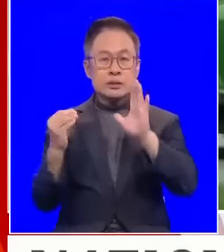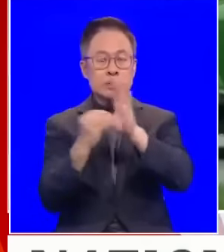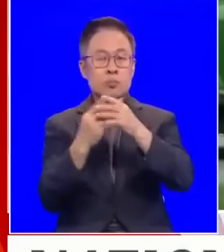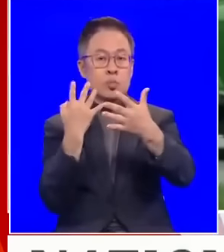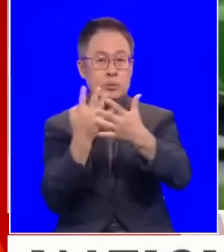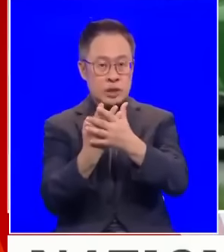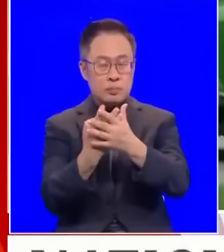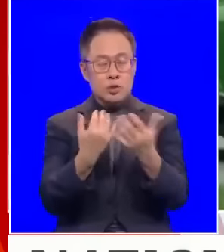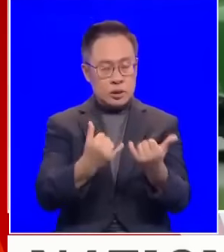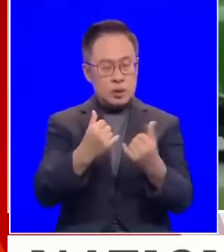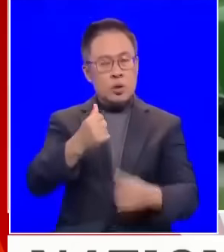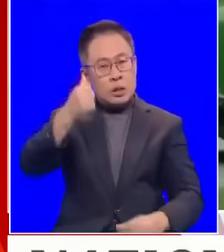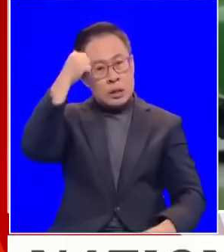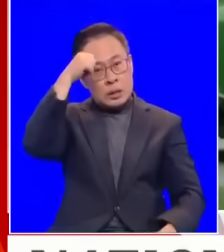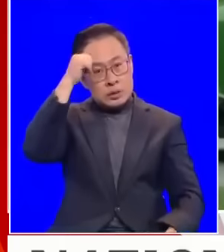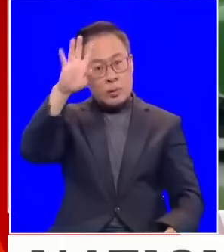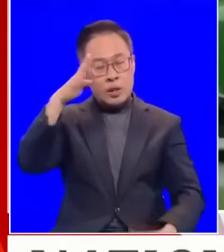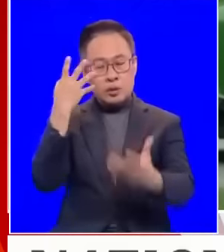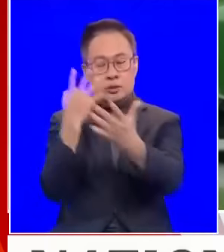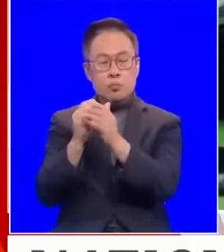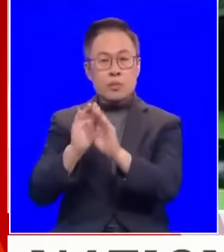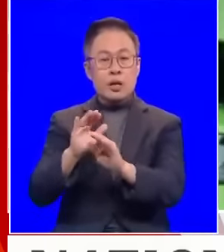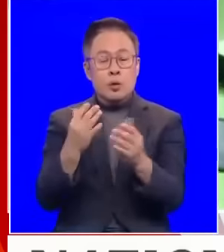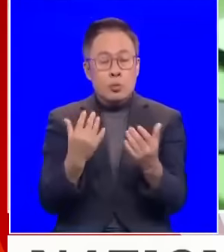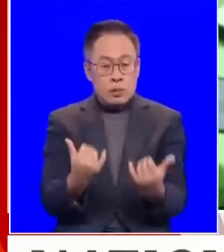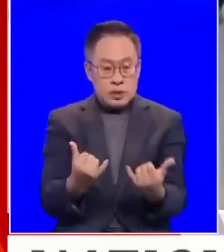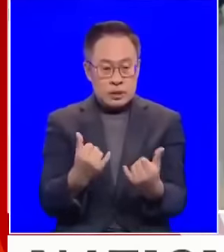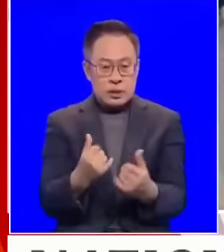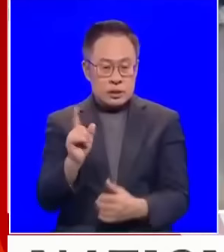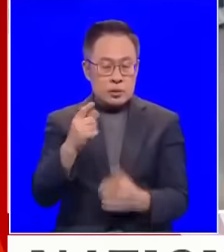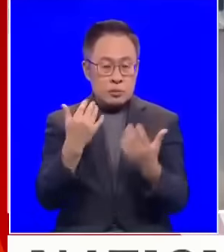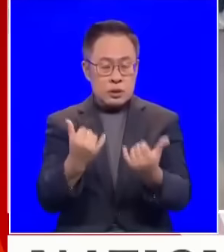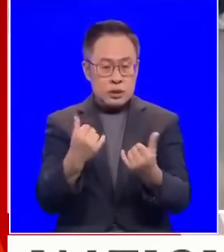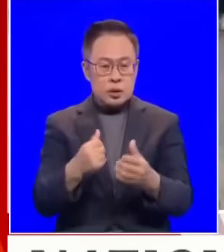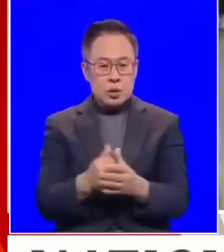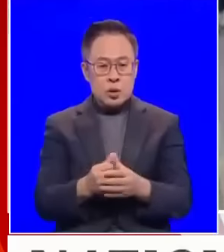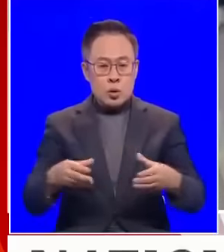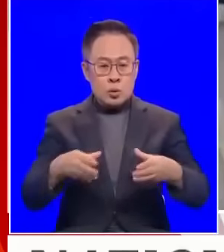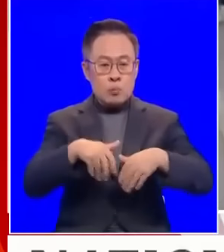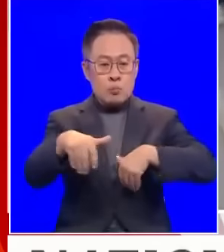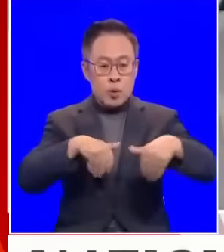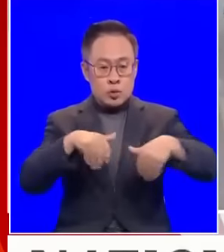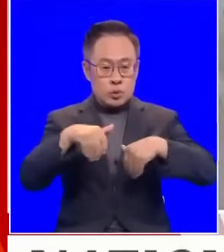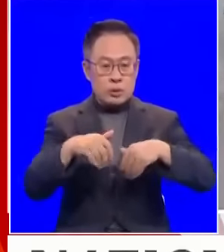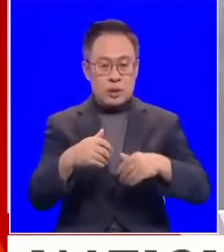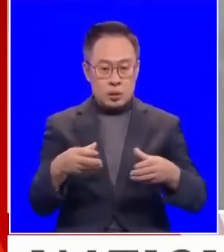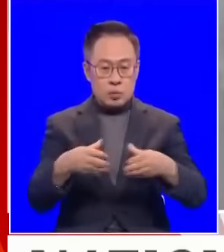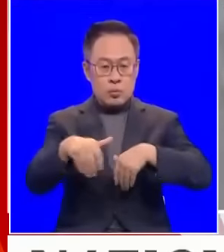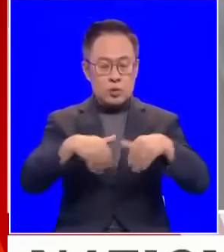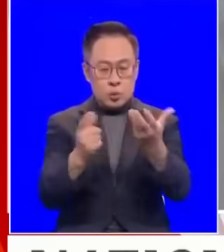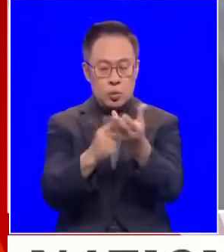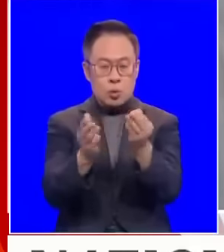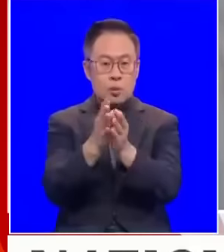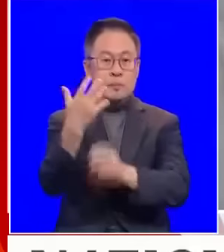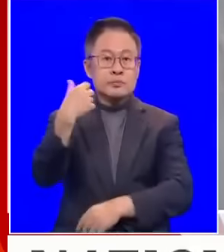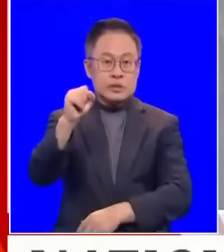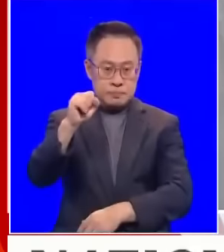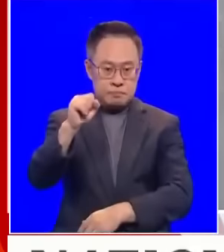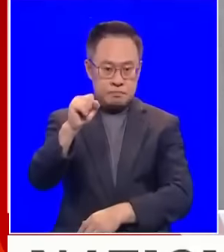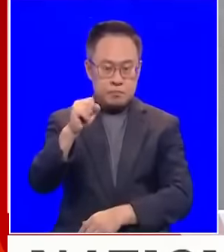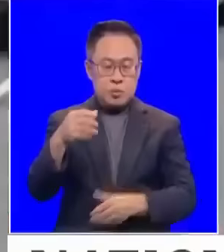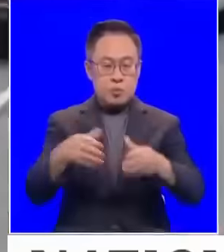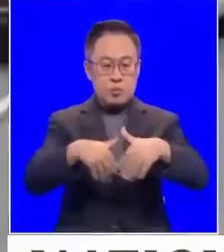4แล้วเนี่ยนะคะแต่ว่าล่าสุดปรากฏว่ามีความเคลื่อนไหวของกลุ่มผู้เสียหายอีกกลุ่มนึงค่ะนี่ประมาณสัก10คนนะคะเขารวมตัว